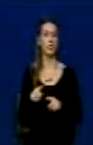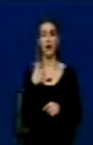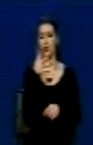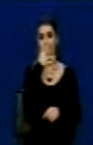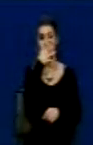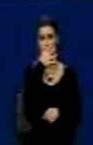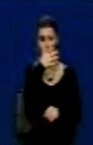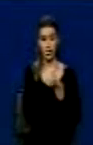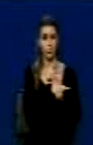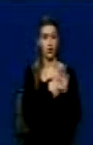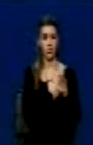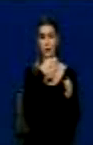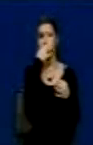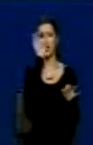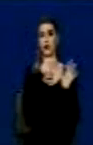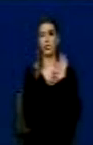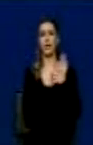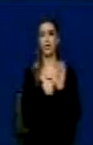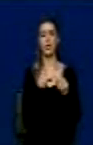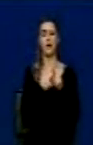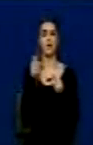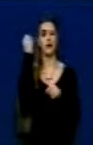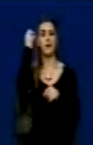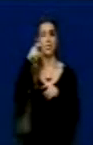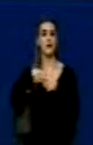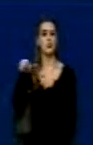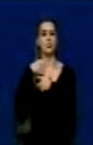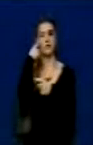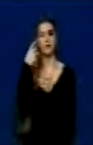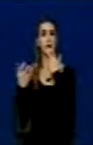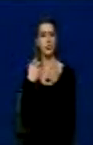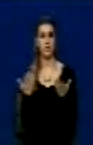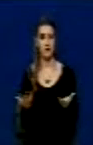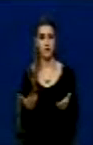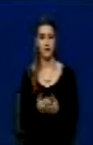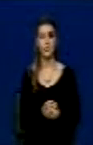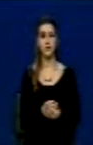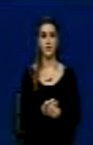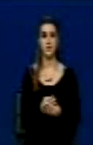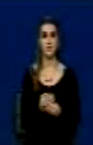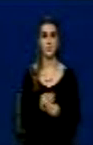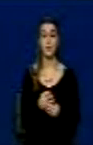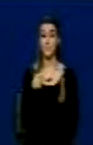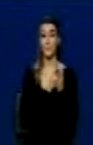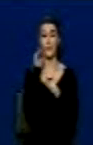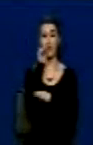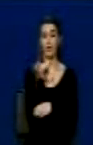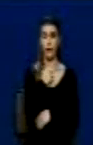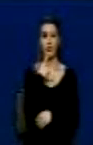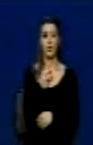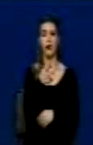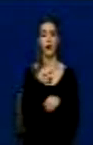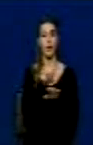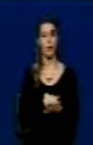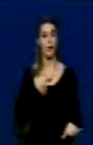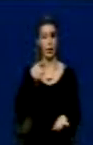tjetë është ma e drejtë se sa dhe stisjet ma të bukura që i bëjmë. Në raport thuhet se kuvendi i Kosovës